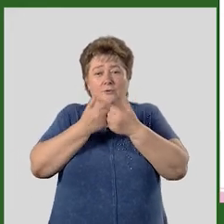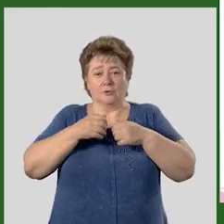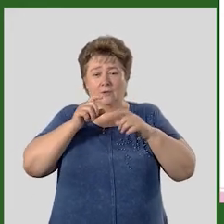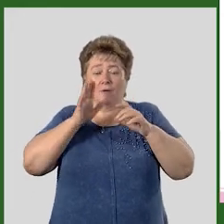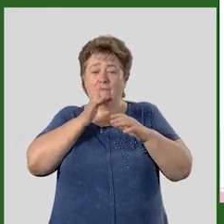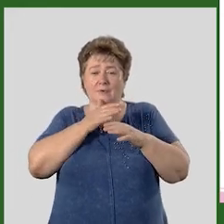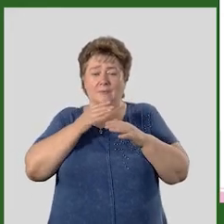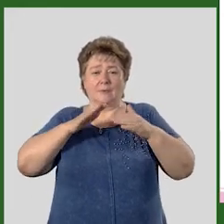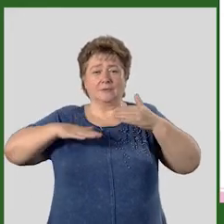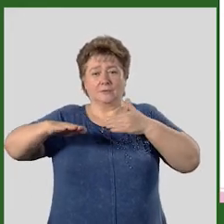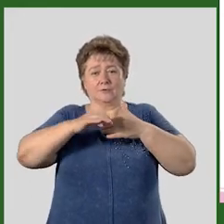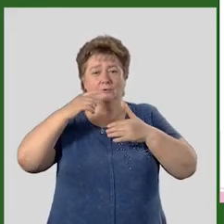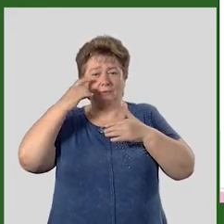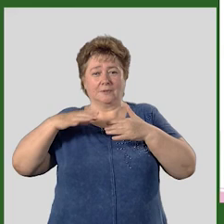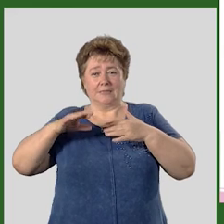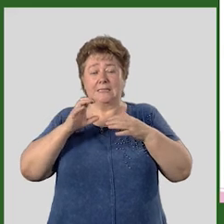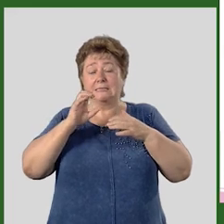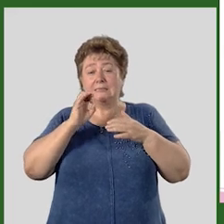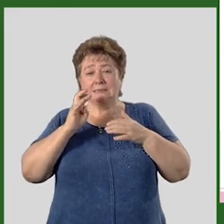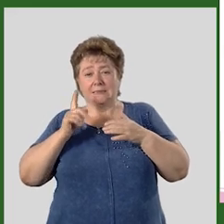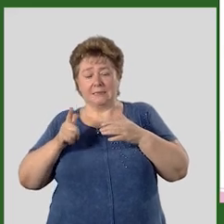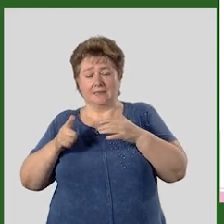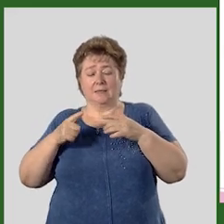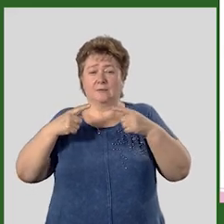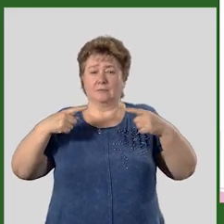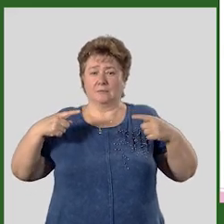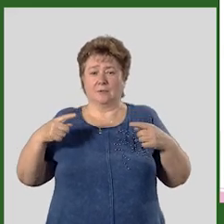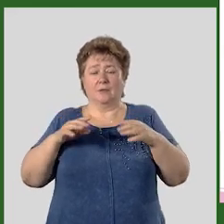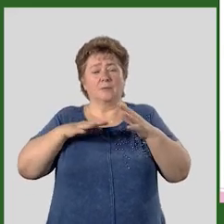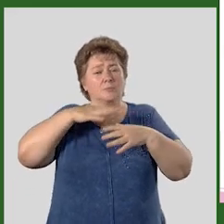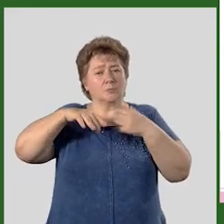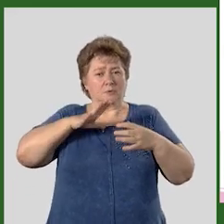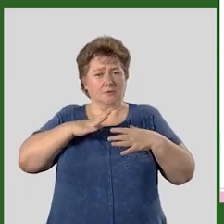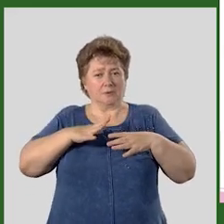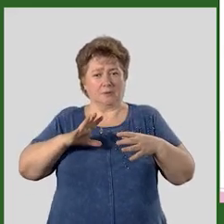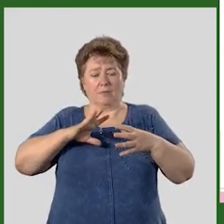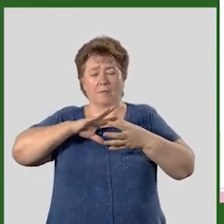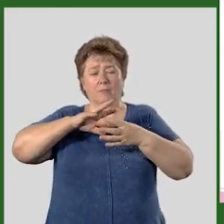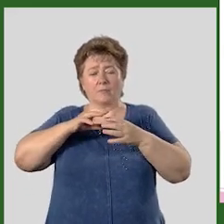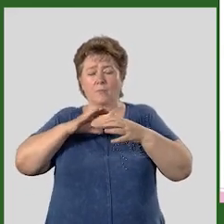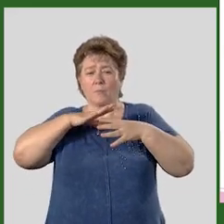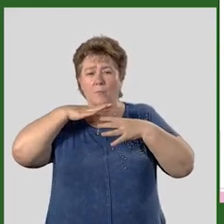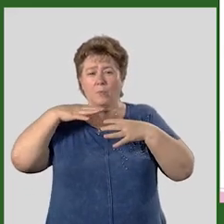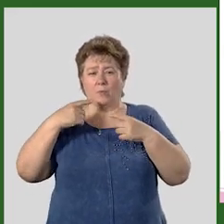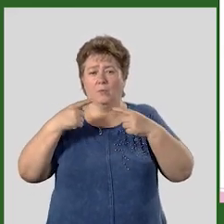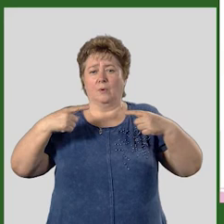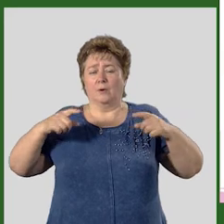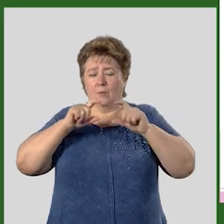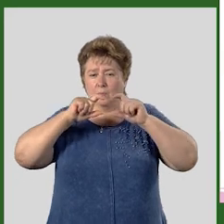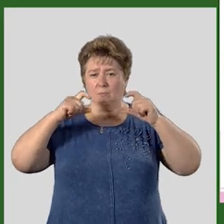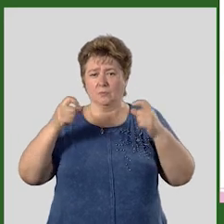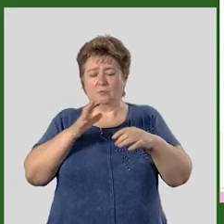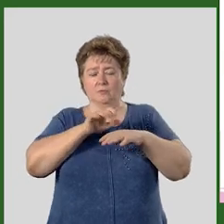на территории Кыргызстана и стран СНГ во избежание путаницы в связи с большим количеством часовых